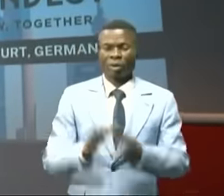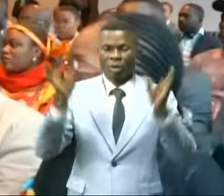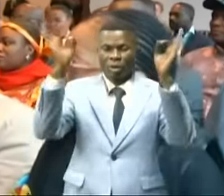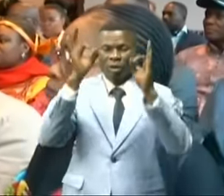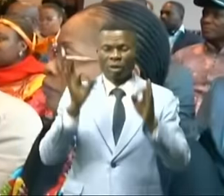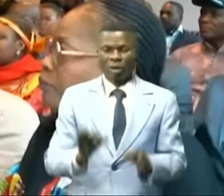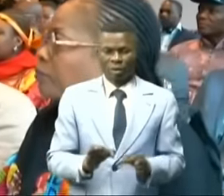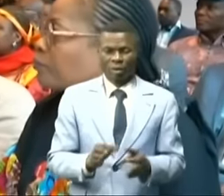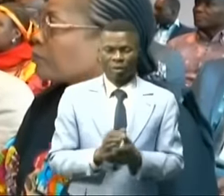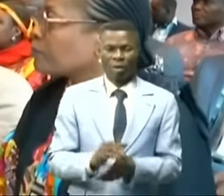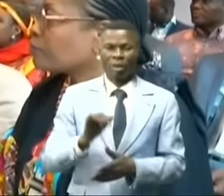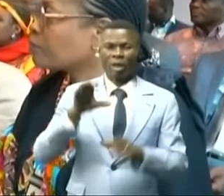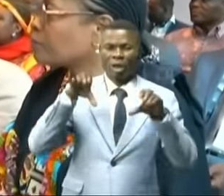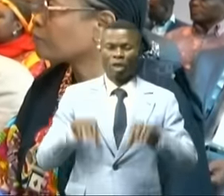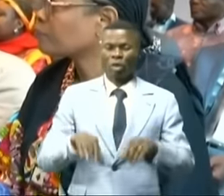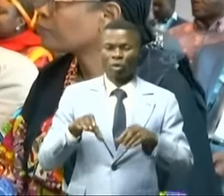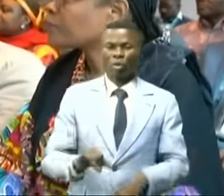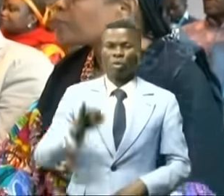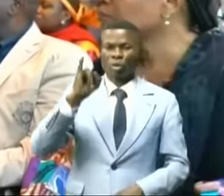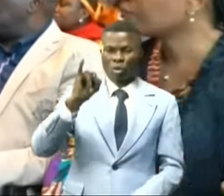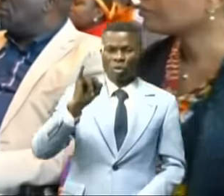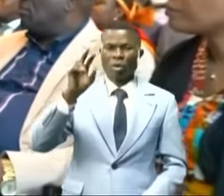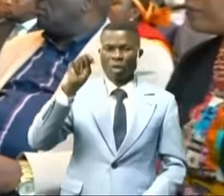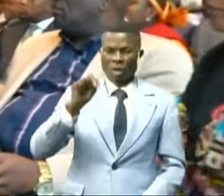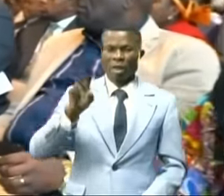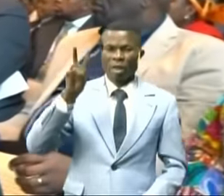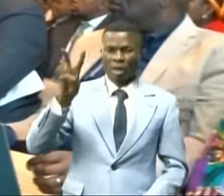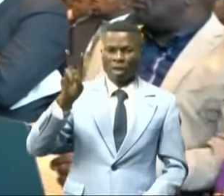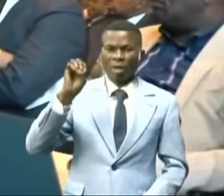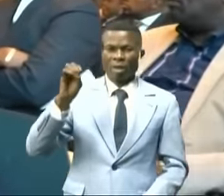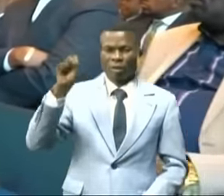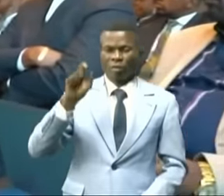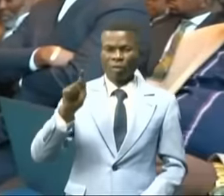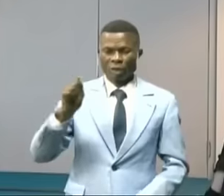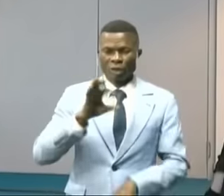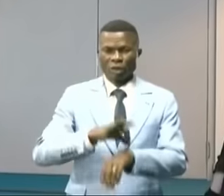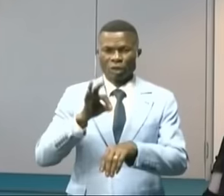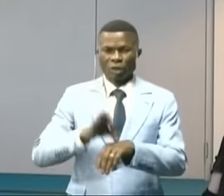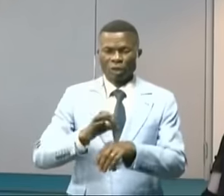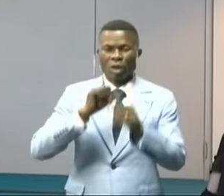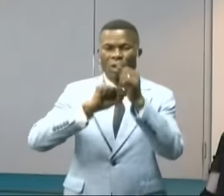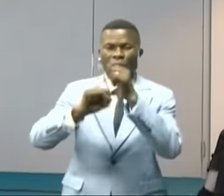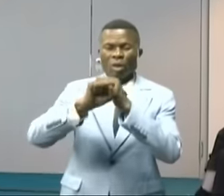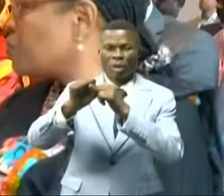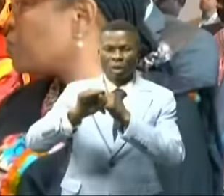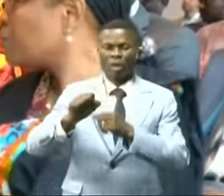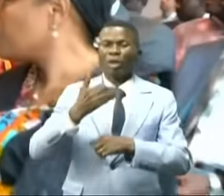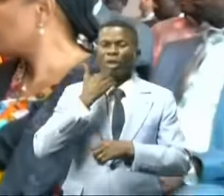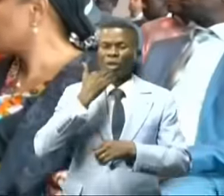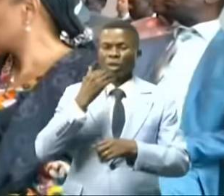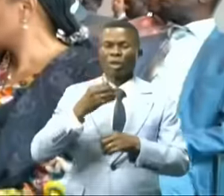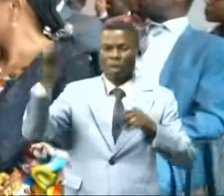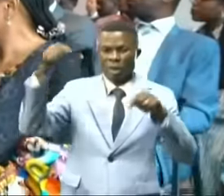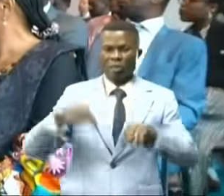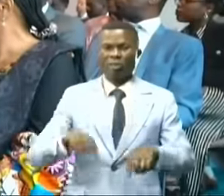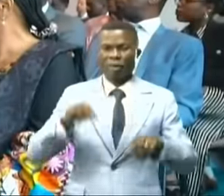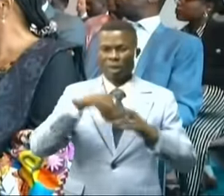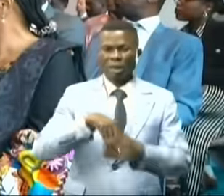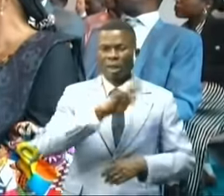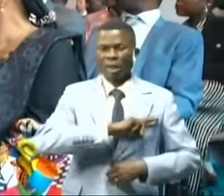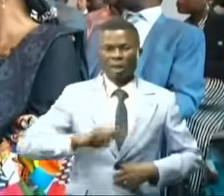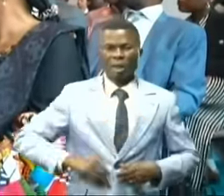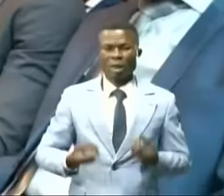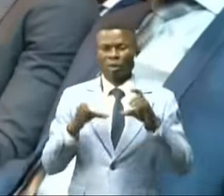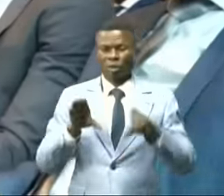Congo Invest, tenu à Francfort en Allemagne, a offert une meilleure opportunité de promouvoir les investissements en République démocratique du